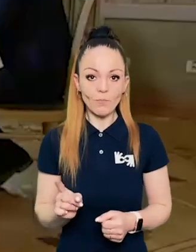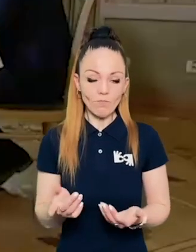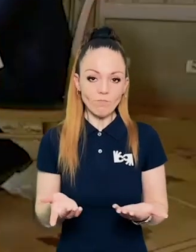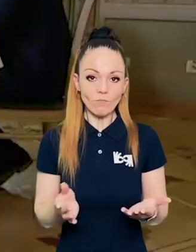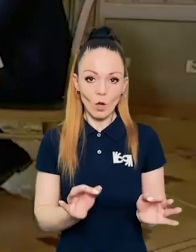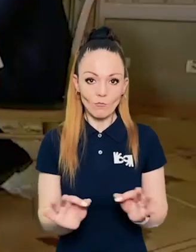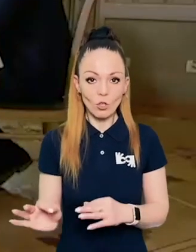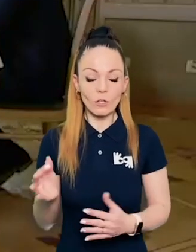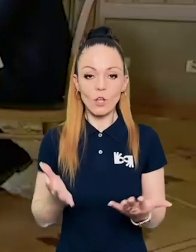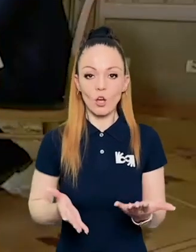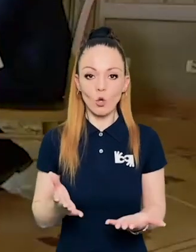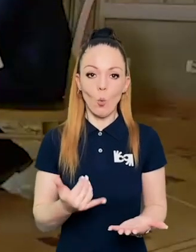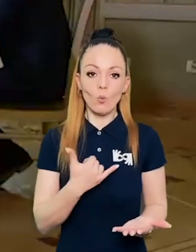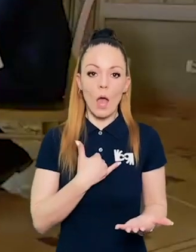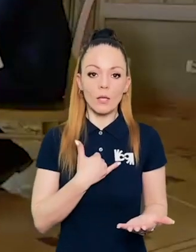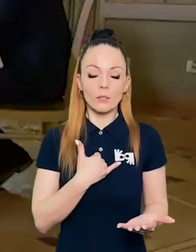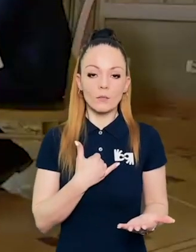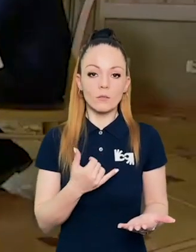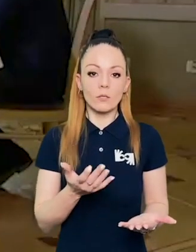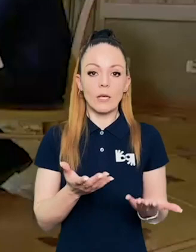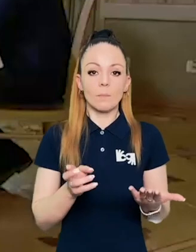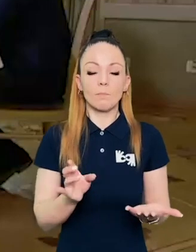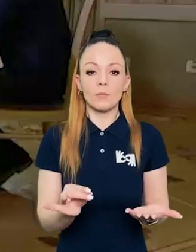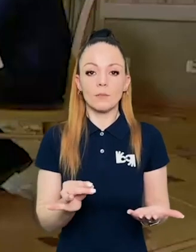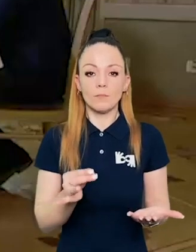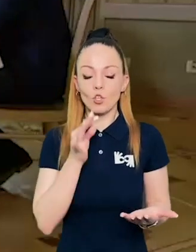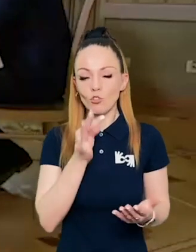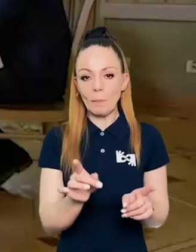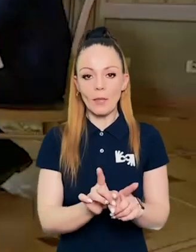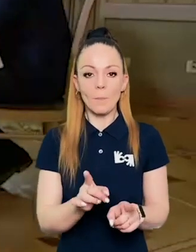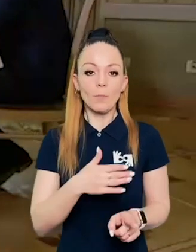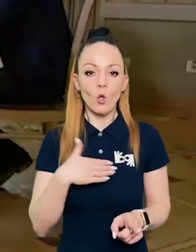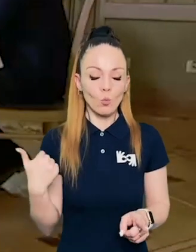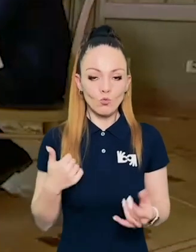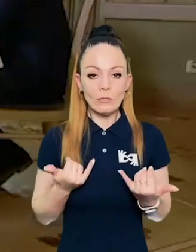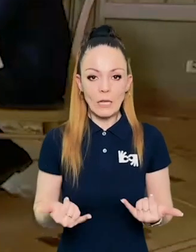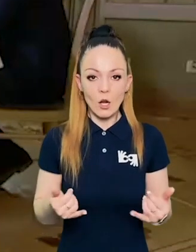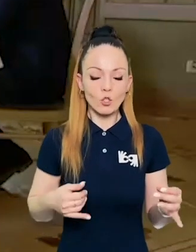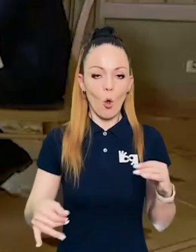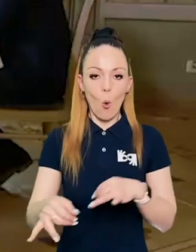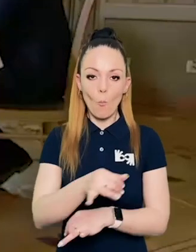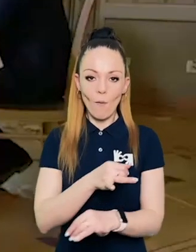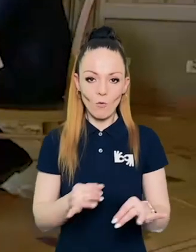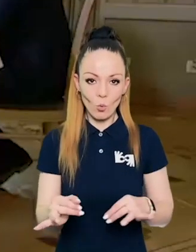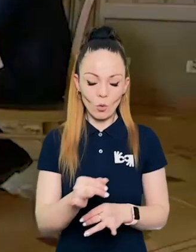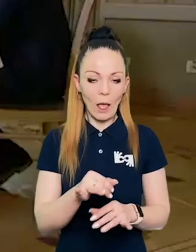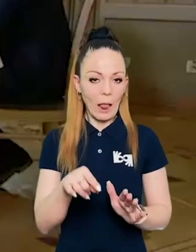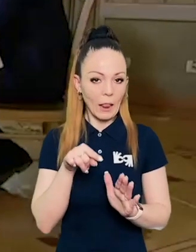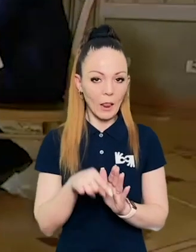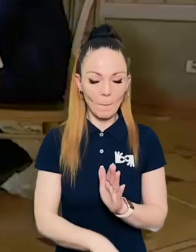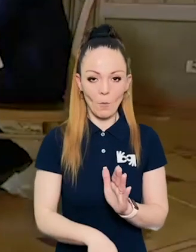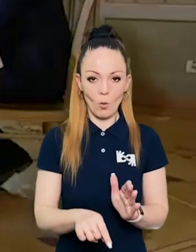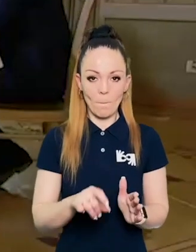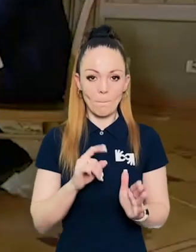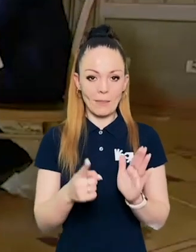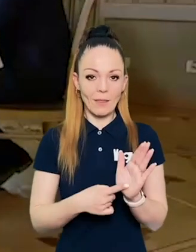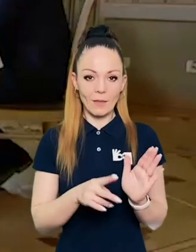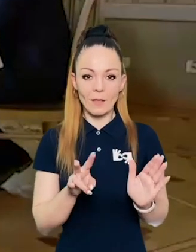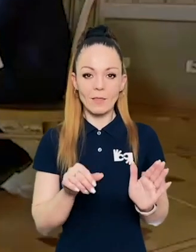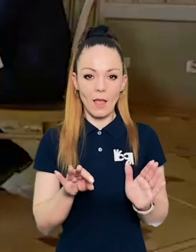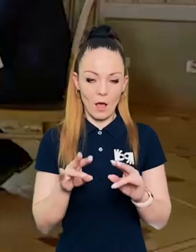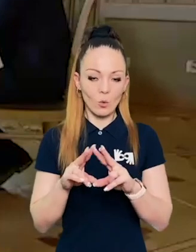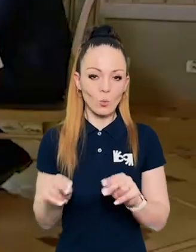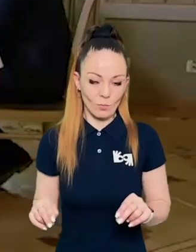Тому я думаю, що... Так, а вже ж, якщо б у нас були, якщо б ми були, скажімо так, я не хочу зараз